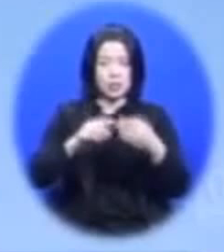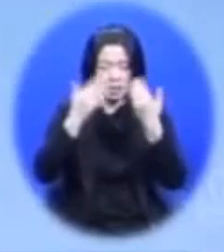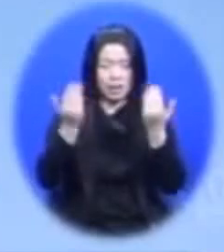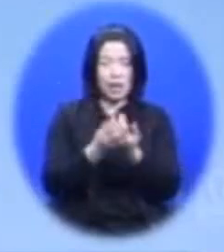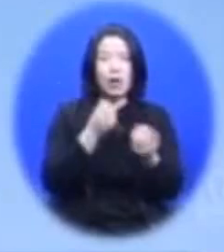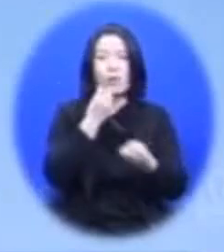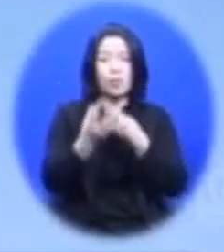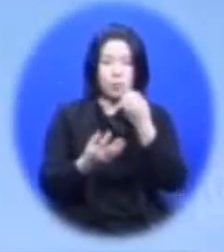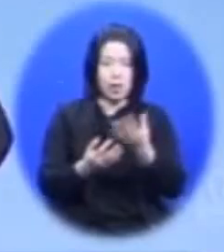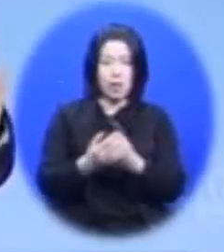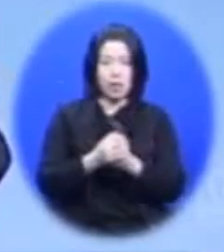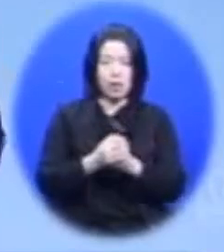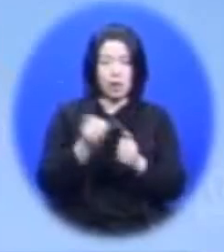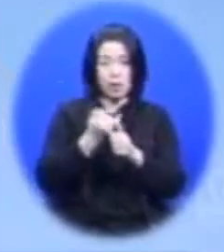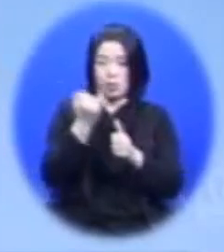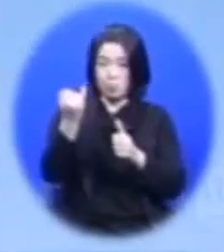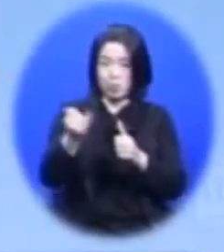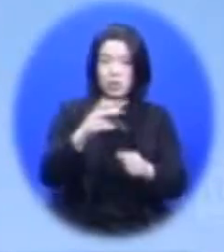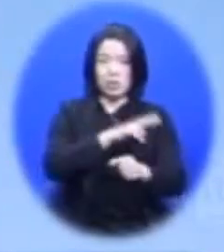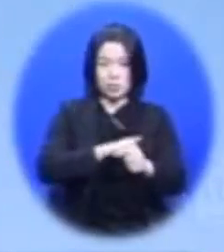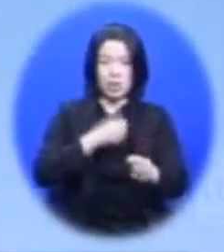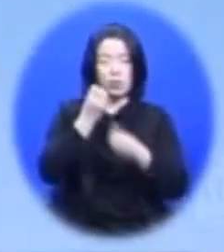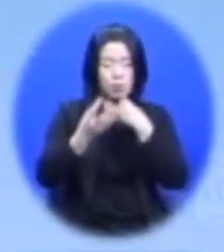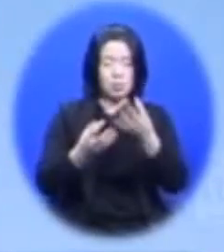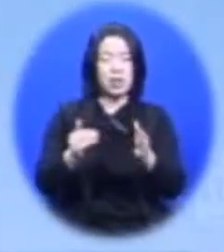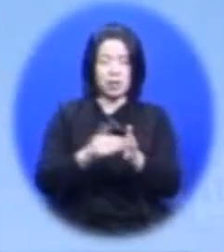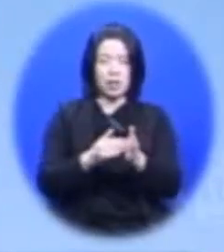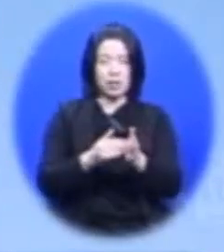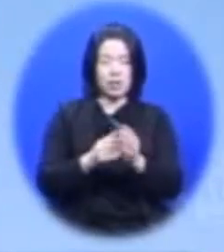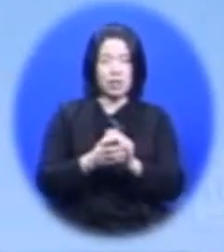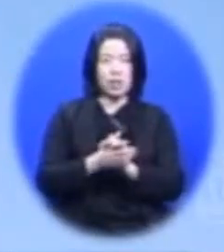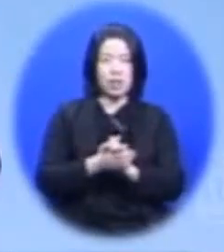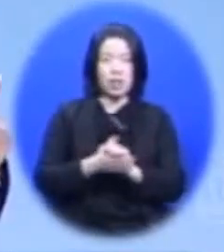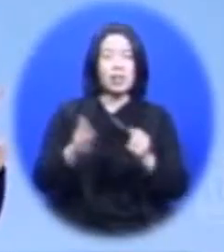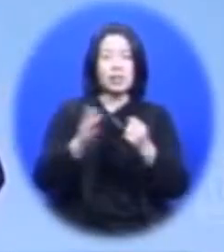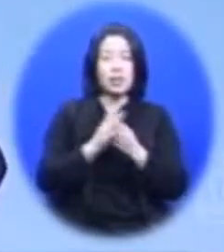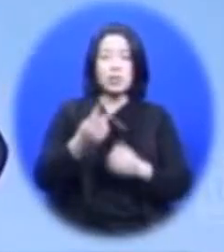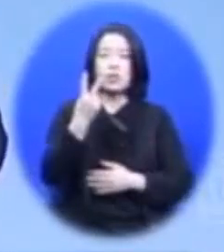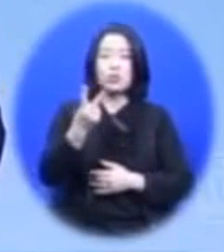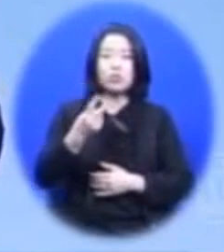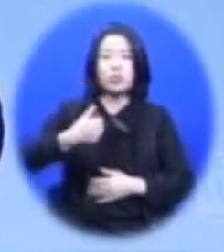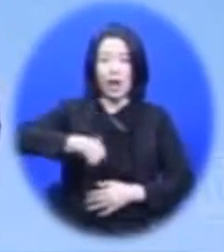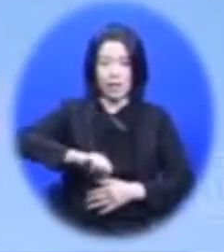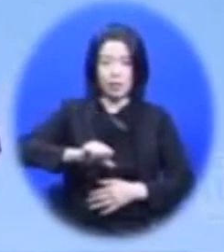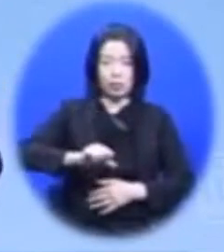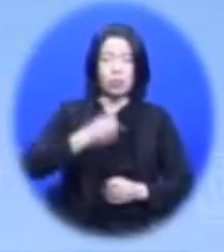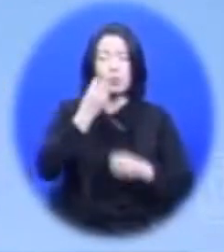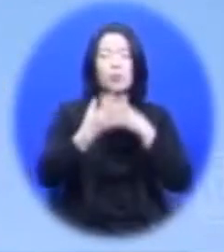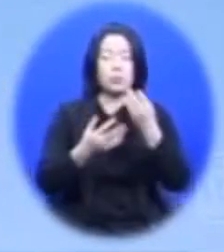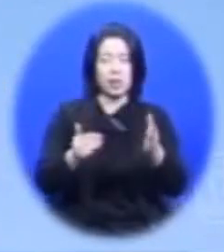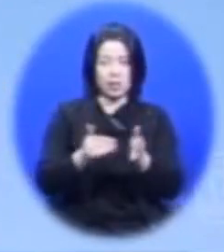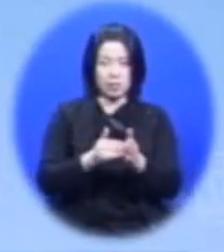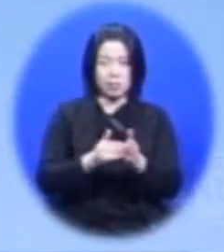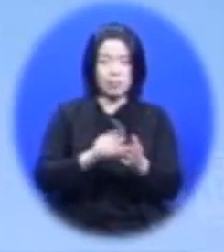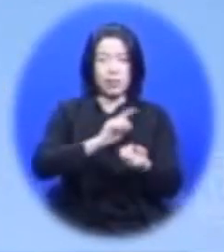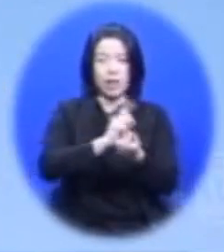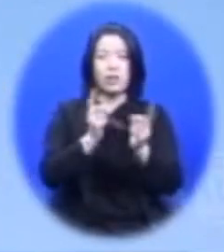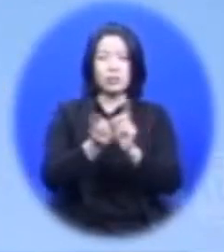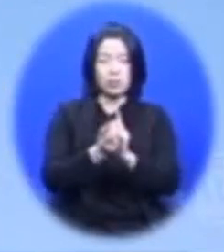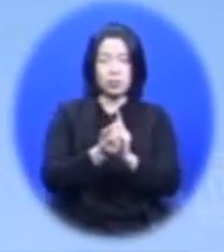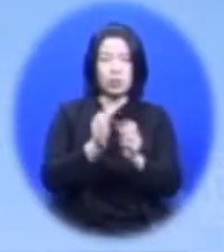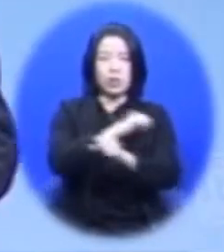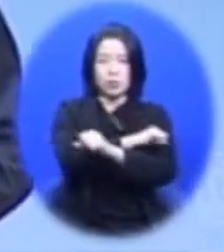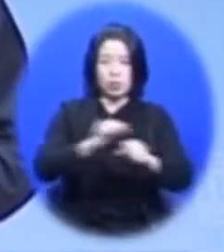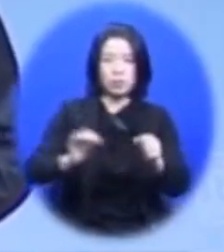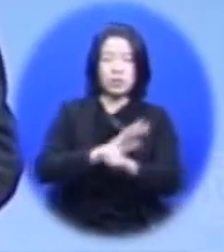고백했습니다. 부인 집사님이 고백했습니다. 그러니 두 아들도 고백했어요. 서로